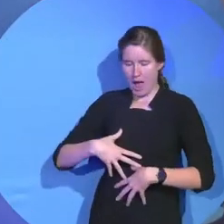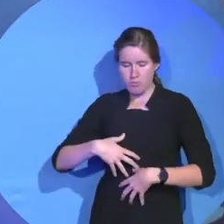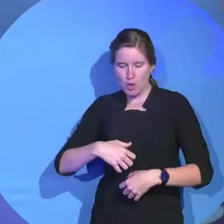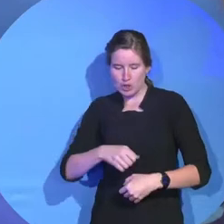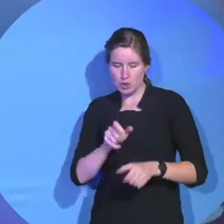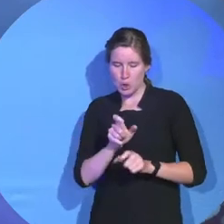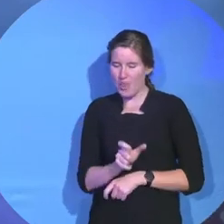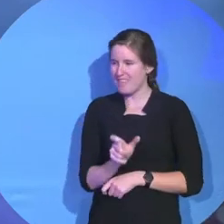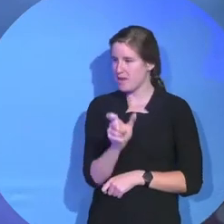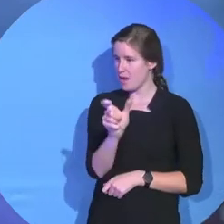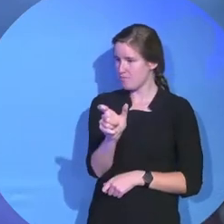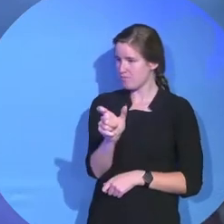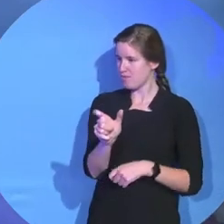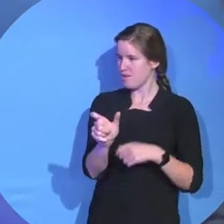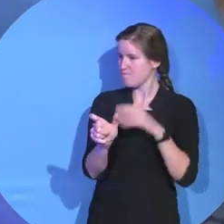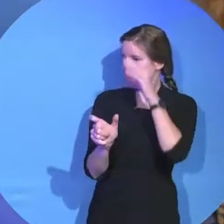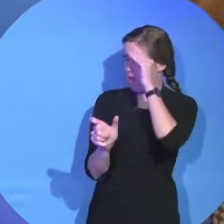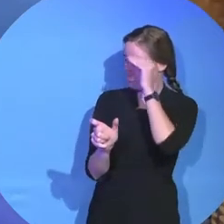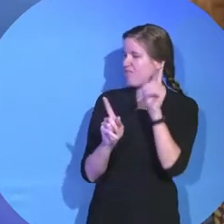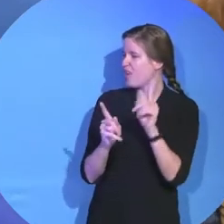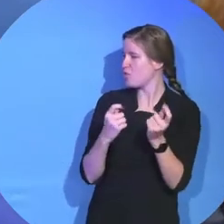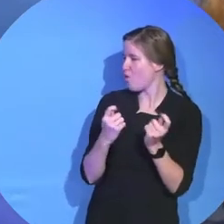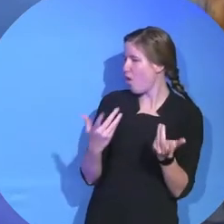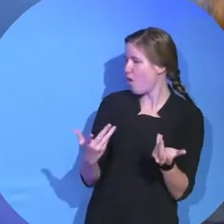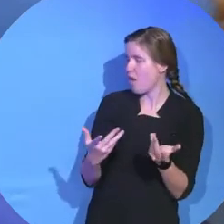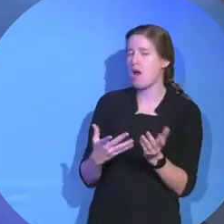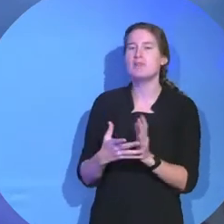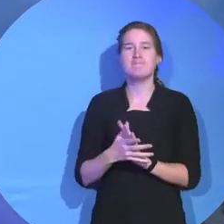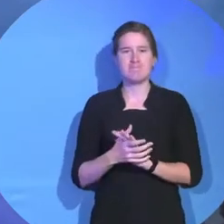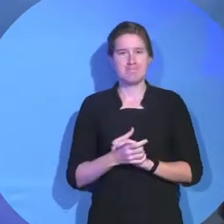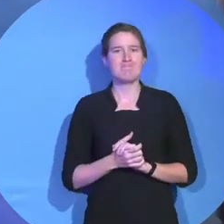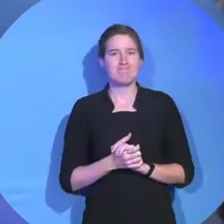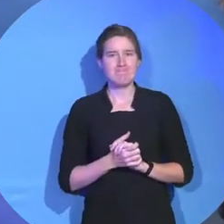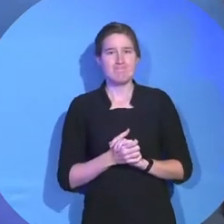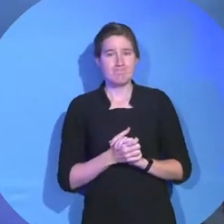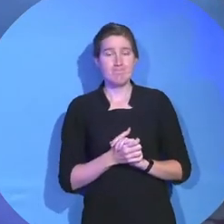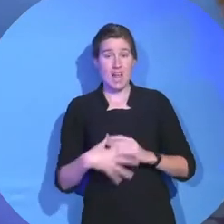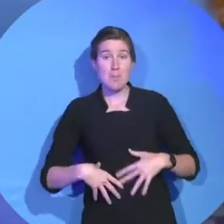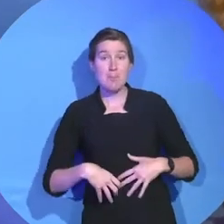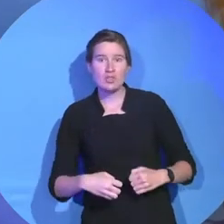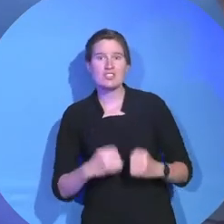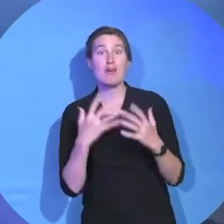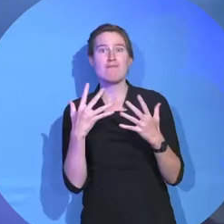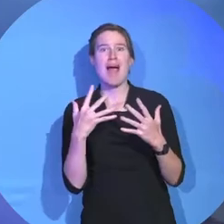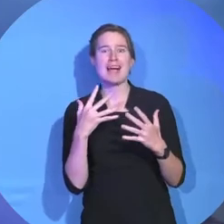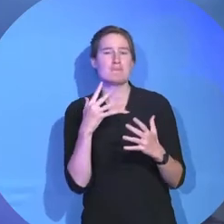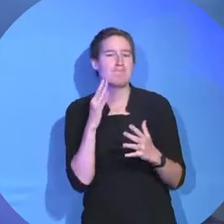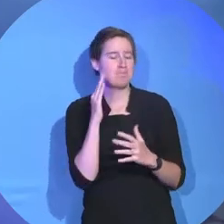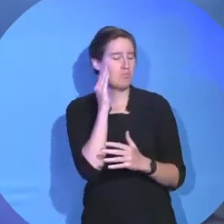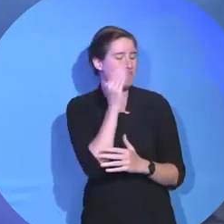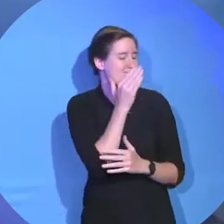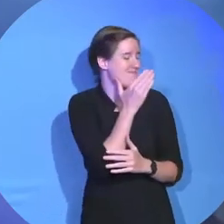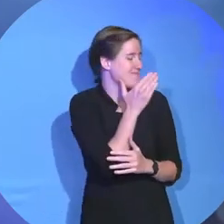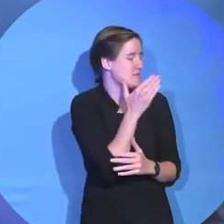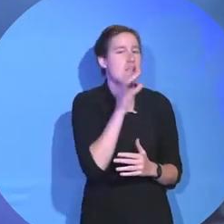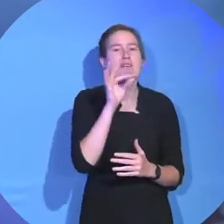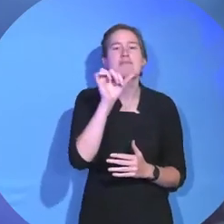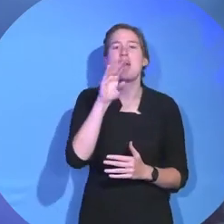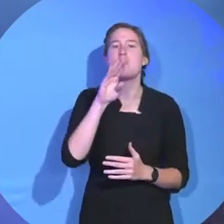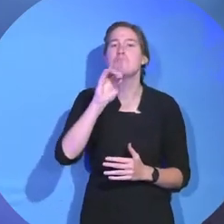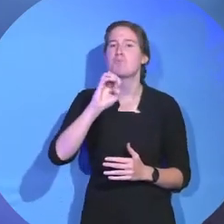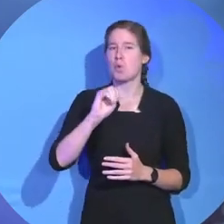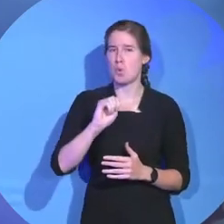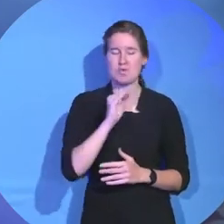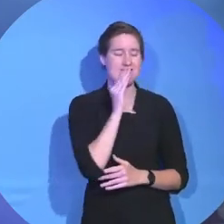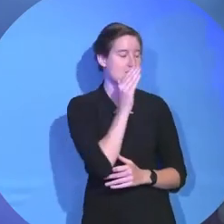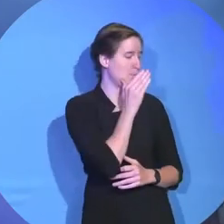onderwerp? Nou, abortus is omgeven met veel taboes. En vandaar ook de oproep die regelmatig klinkt,